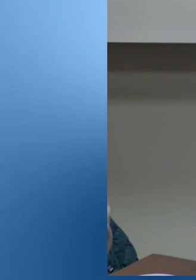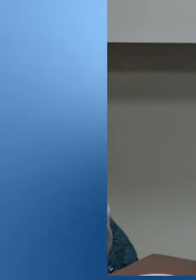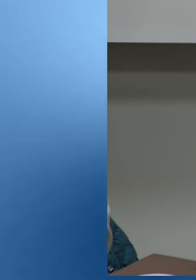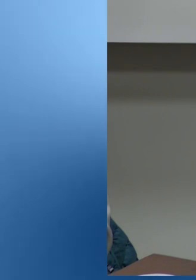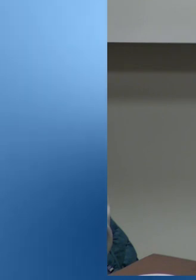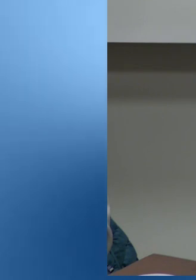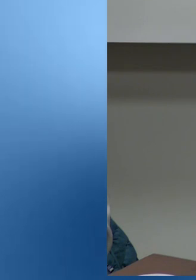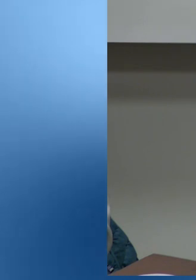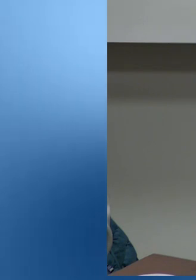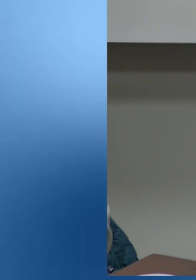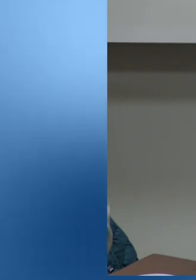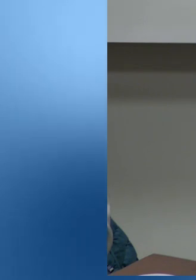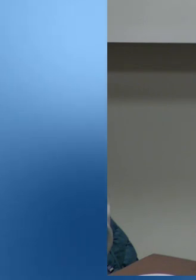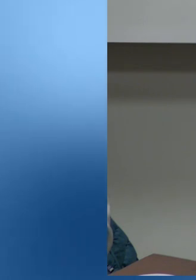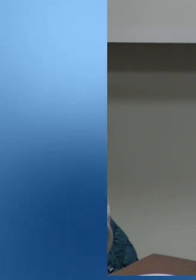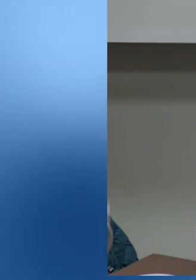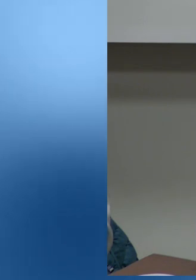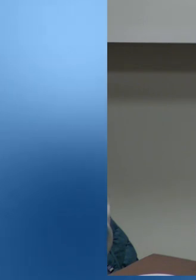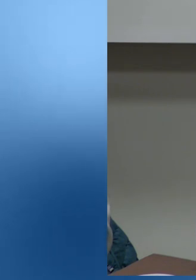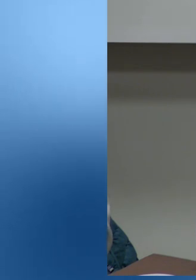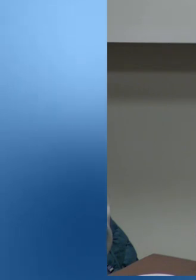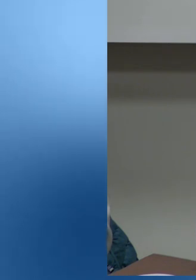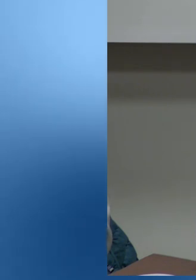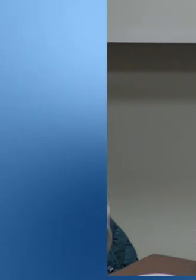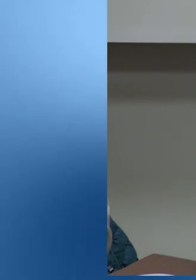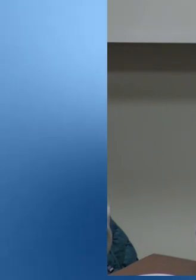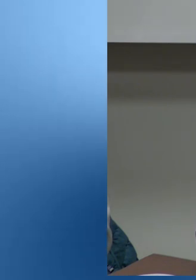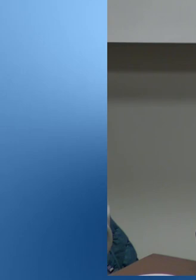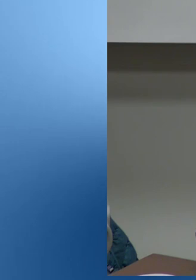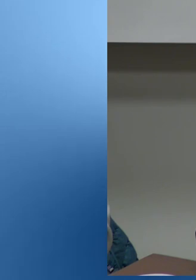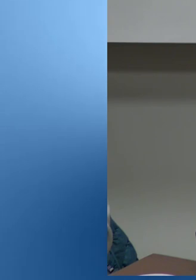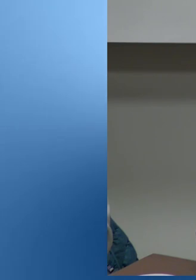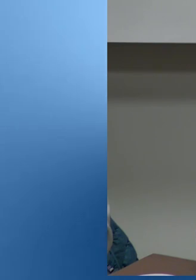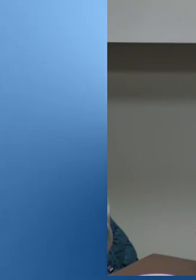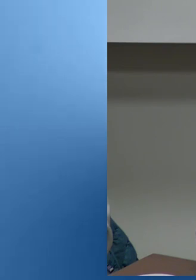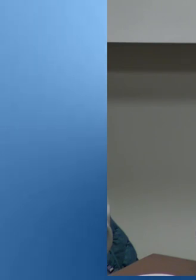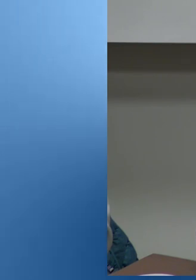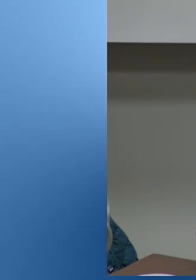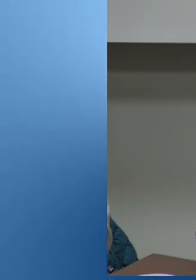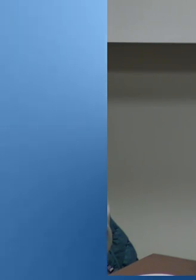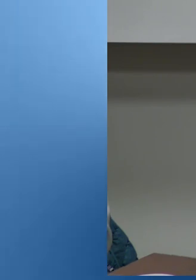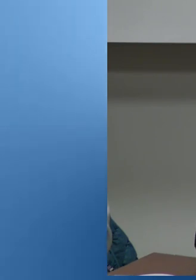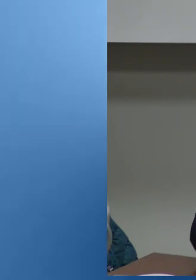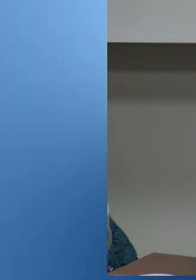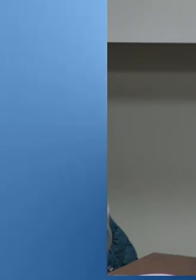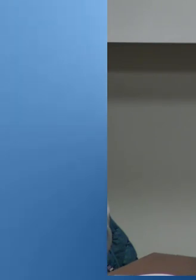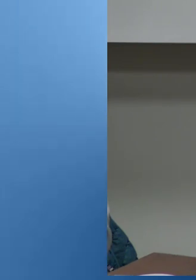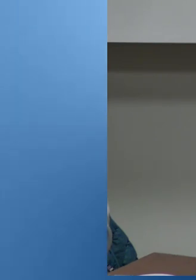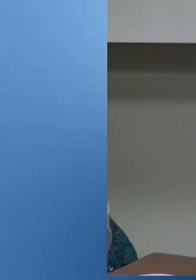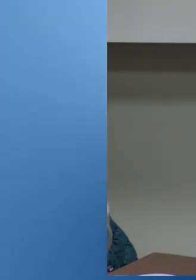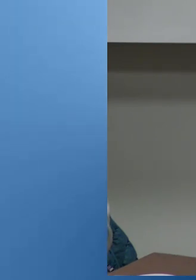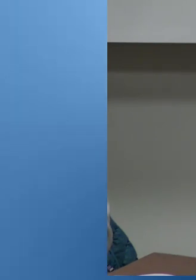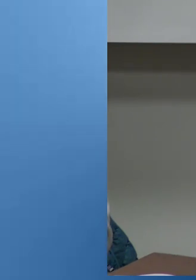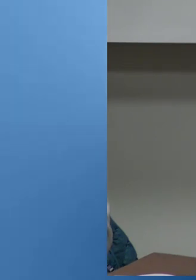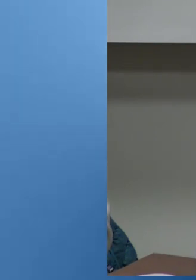délibration son cadre à chaque conseil euh là on est en train de voter une attribution de subvention euh dans un cadre qui est défini et qui a été défini dans le cadre d'une